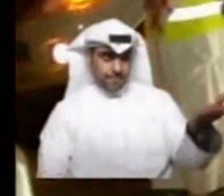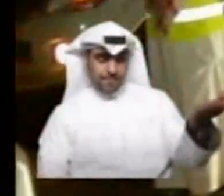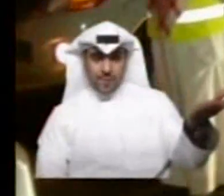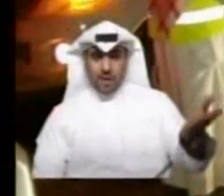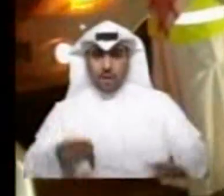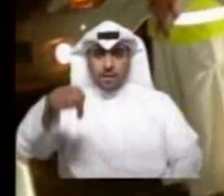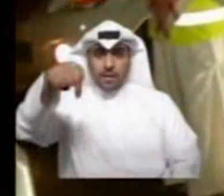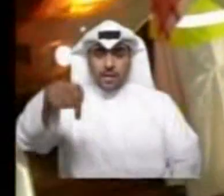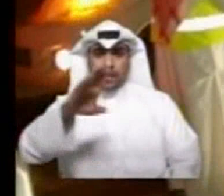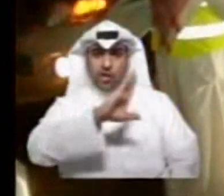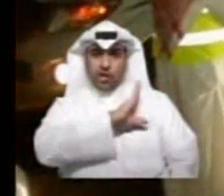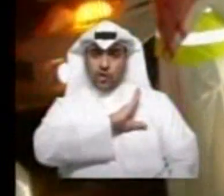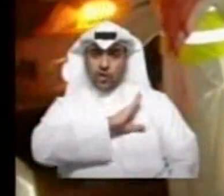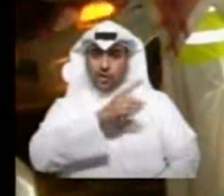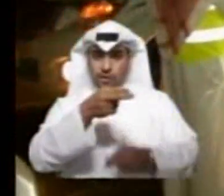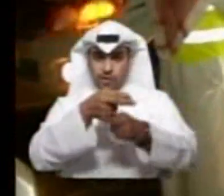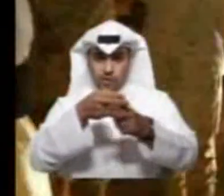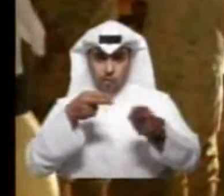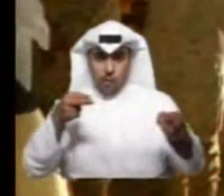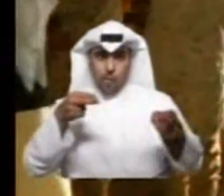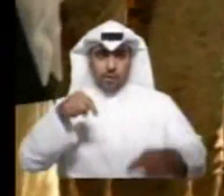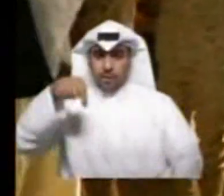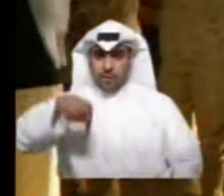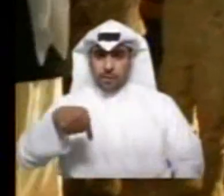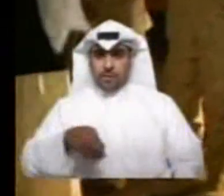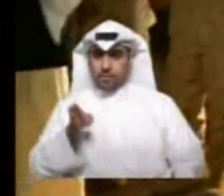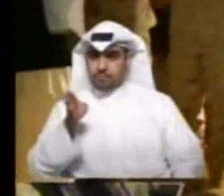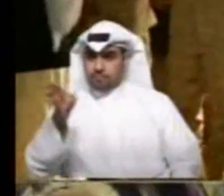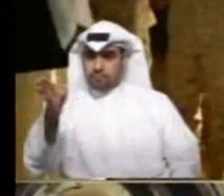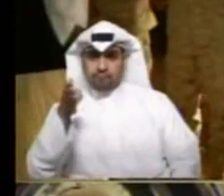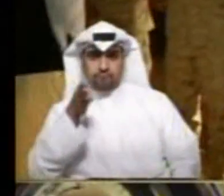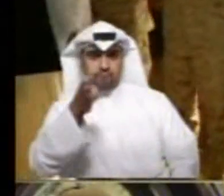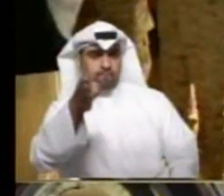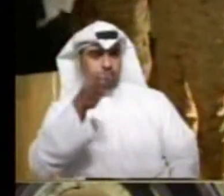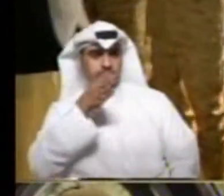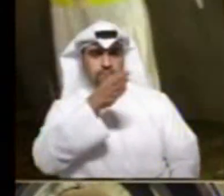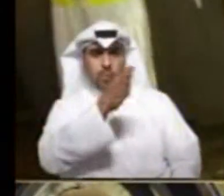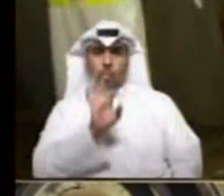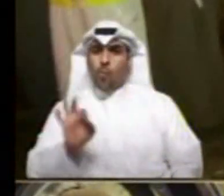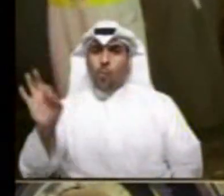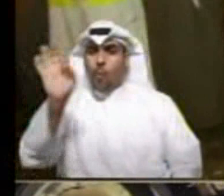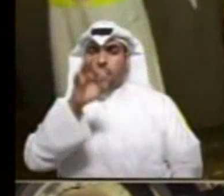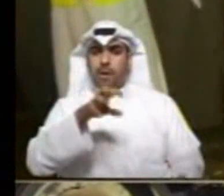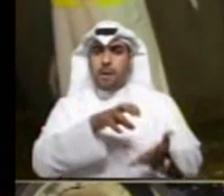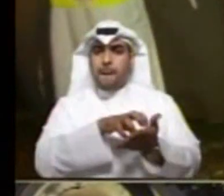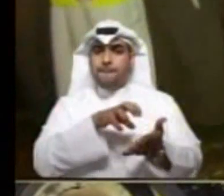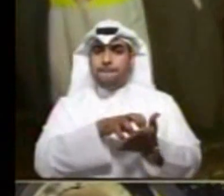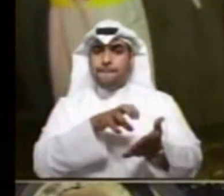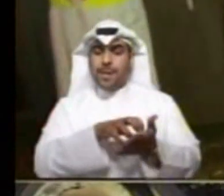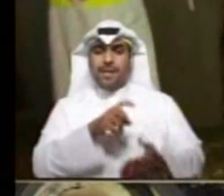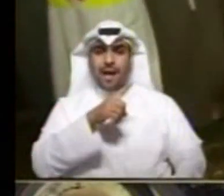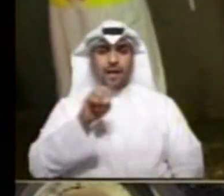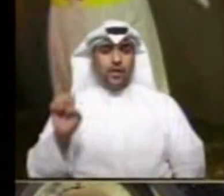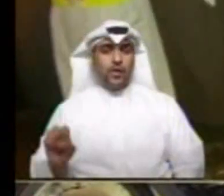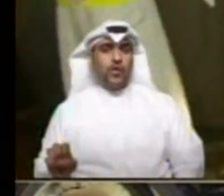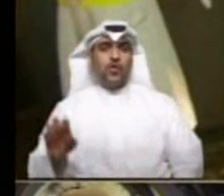لمواجهة أي طارئ مع موجة الأمطار، قامت فرق قوة الواجب غيث التابعة لوزارة الدفاع بزيارة لمدينة